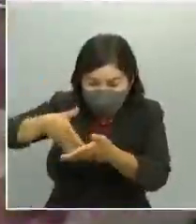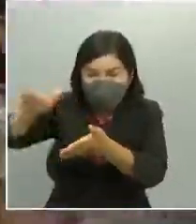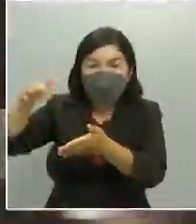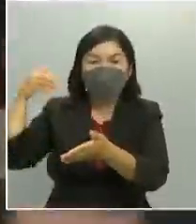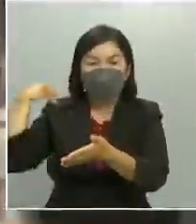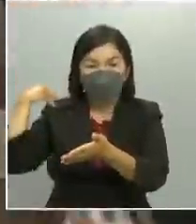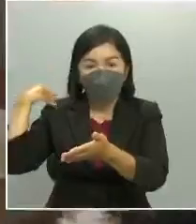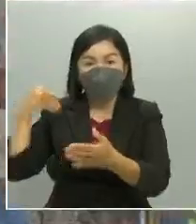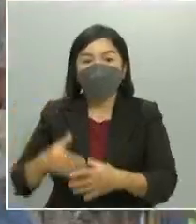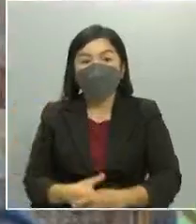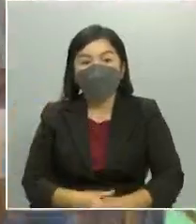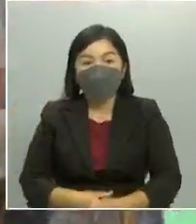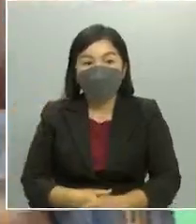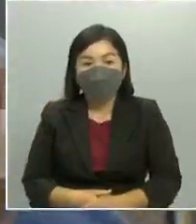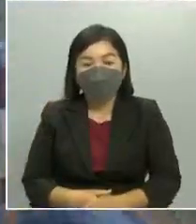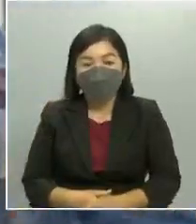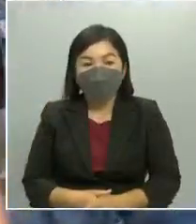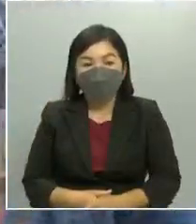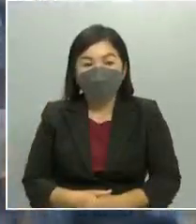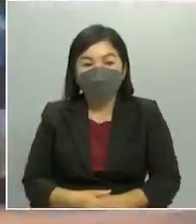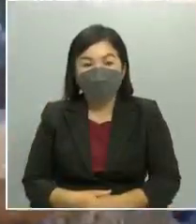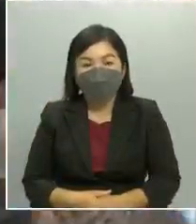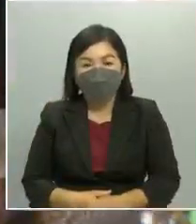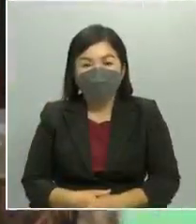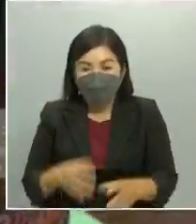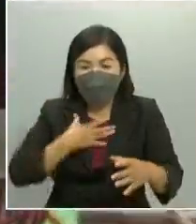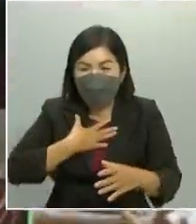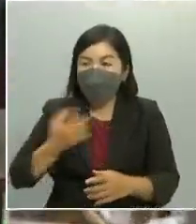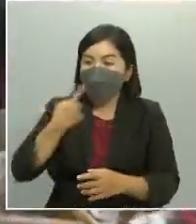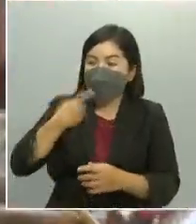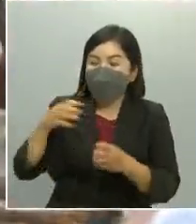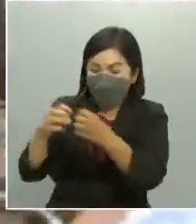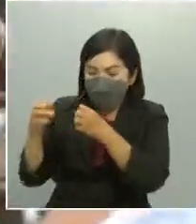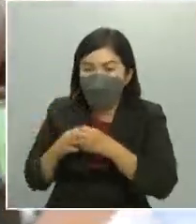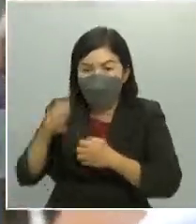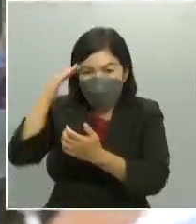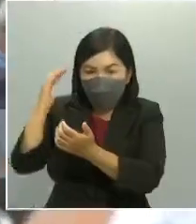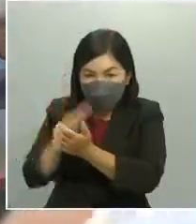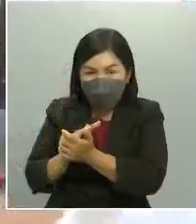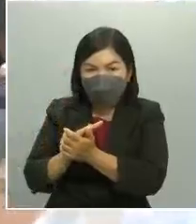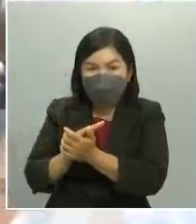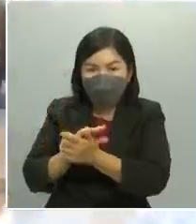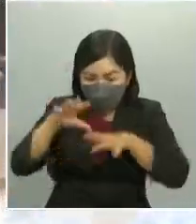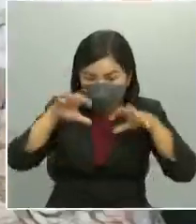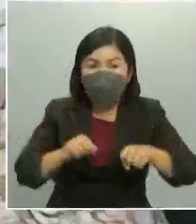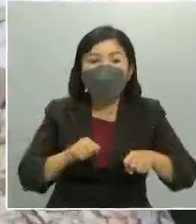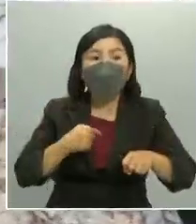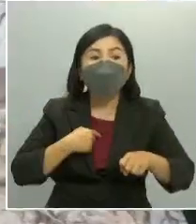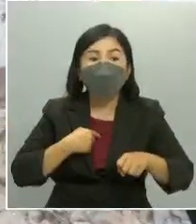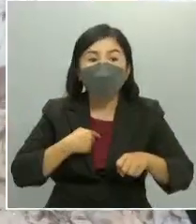ไปมีคนงานอาจารย์พวกเราเจอ